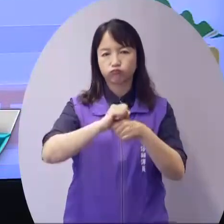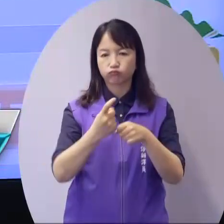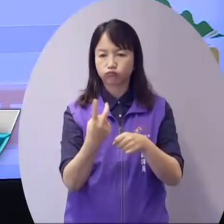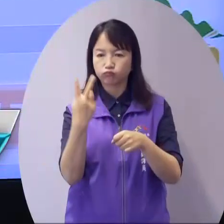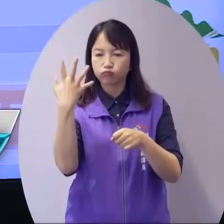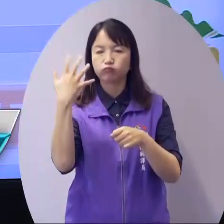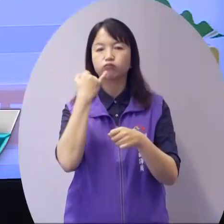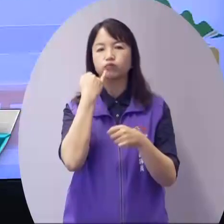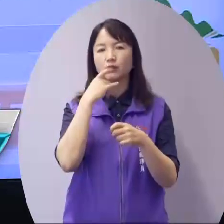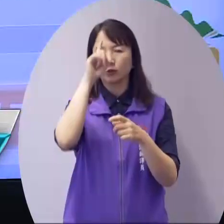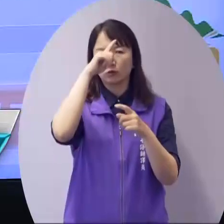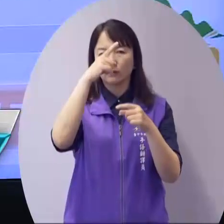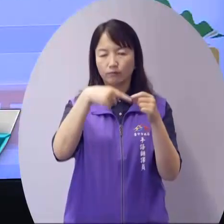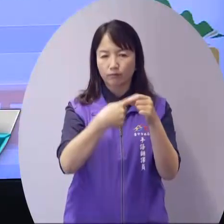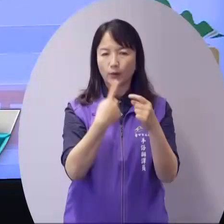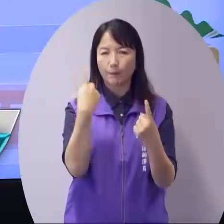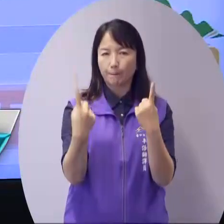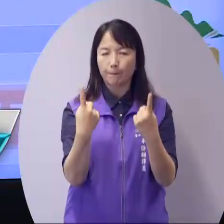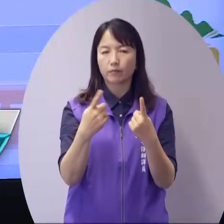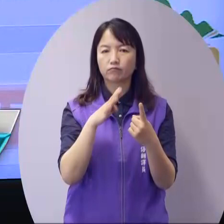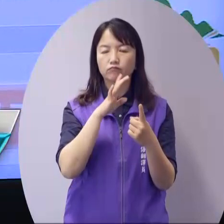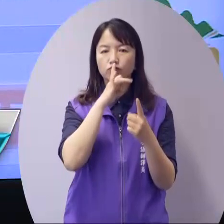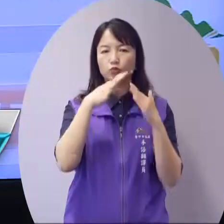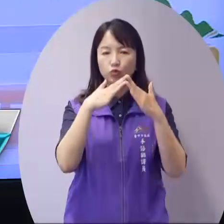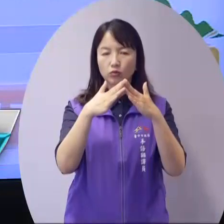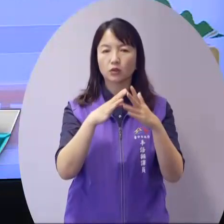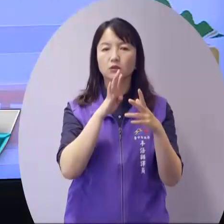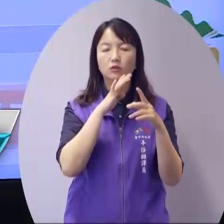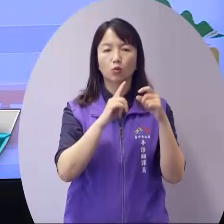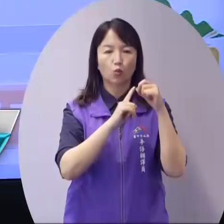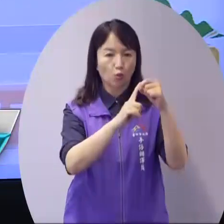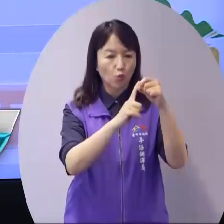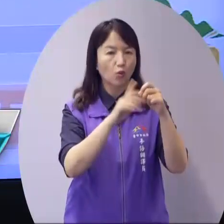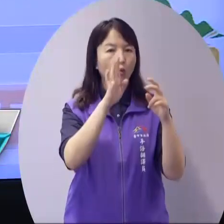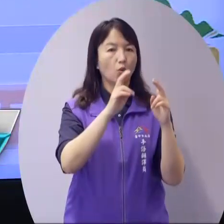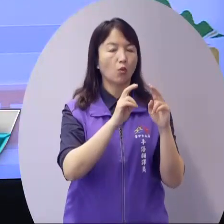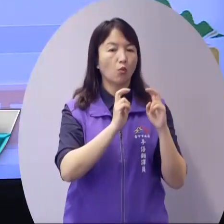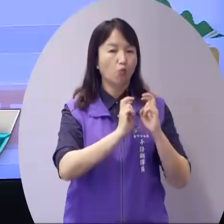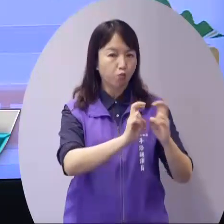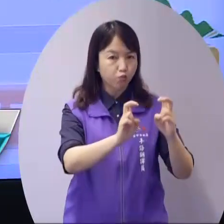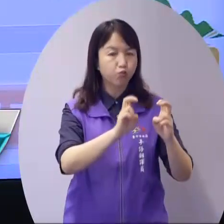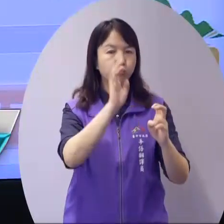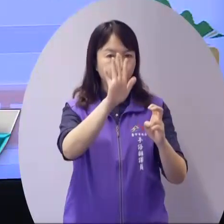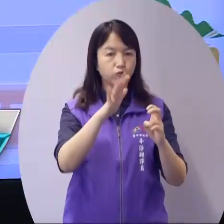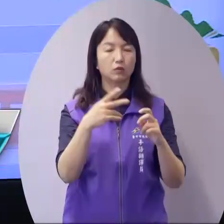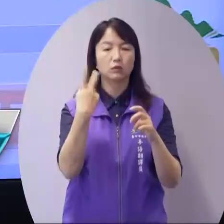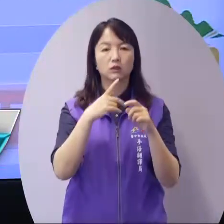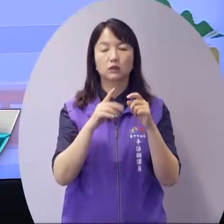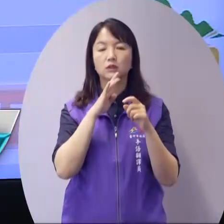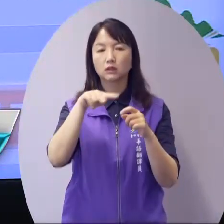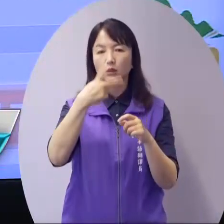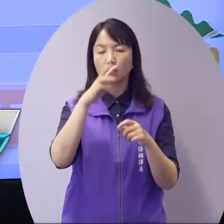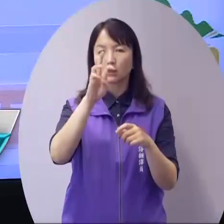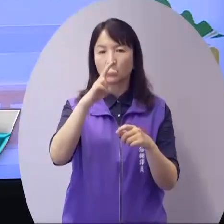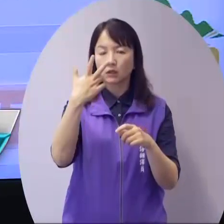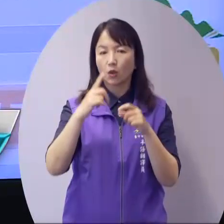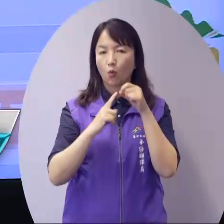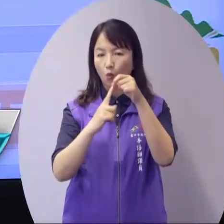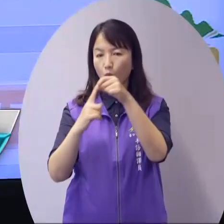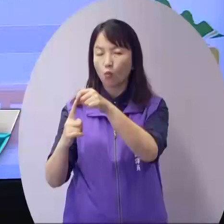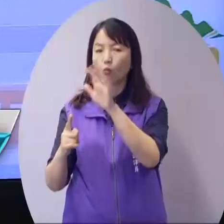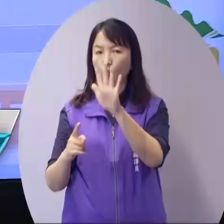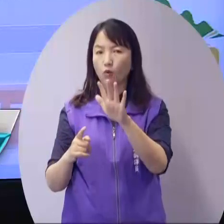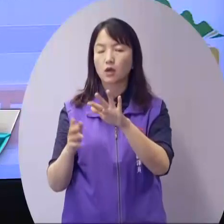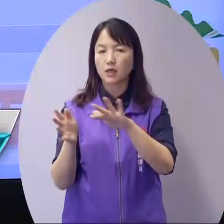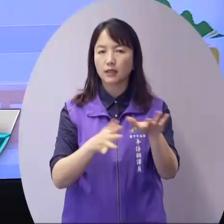年跟一年来比，台中市大众运输不只是我们有捷运上线，不只是我们有237条的公车，